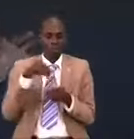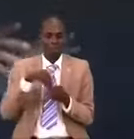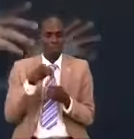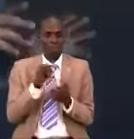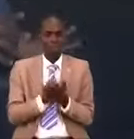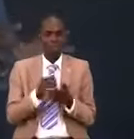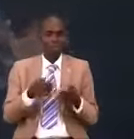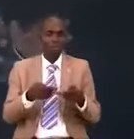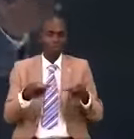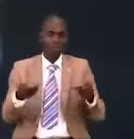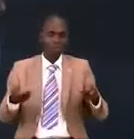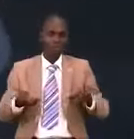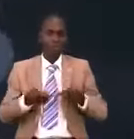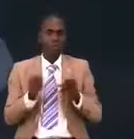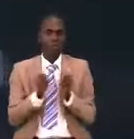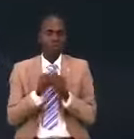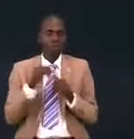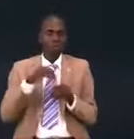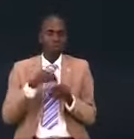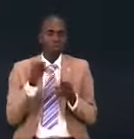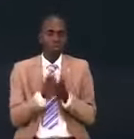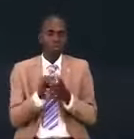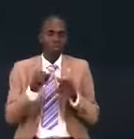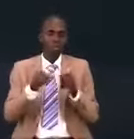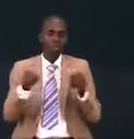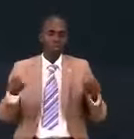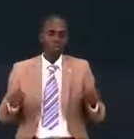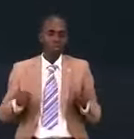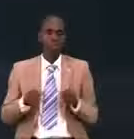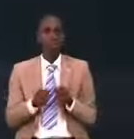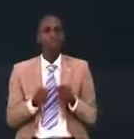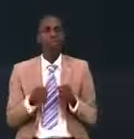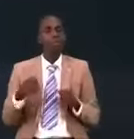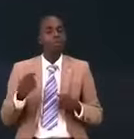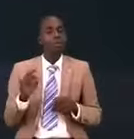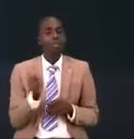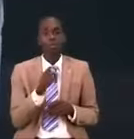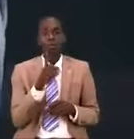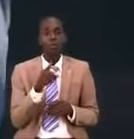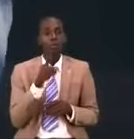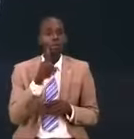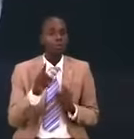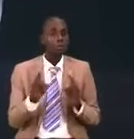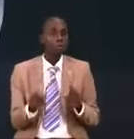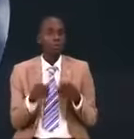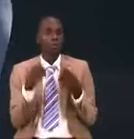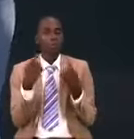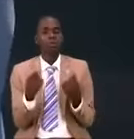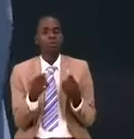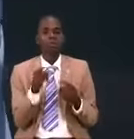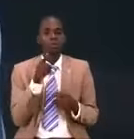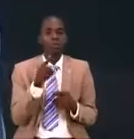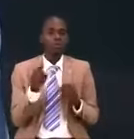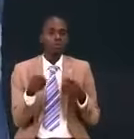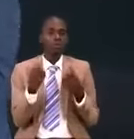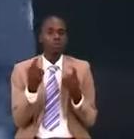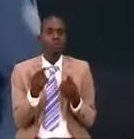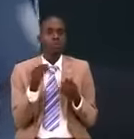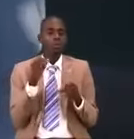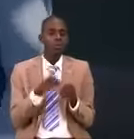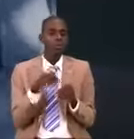partout où tu iras dans le chemin sur le